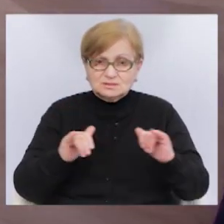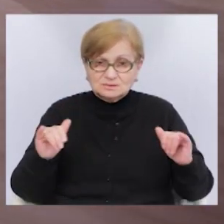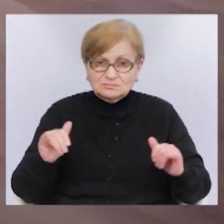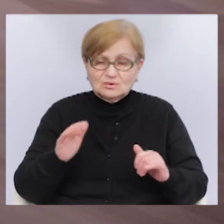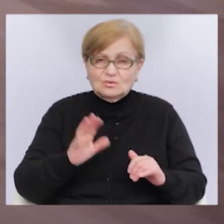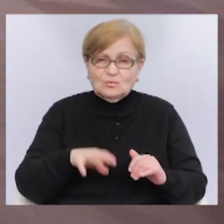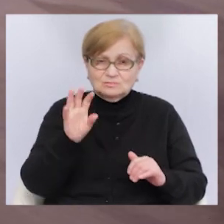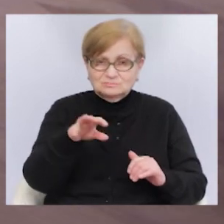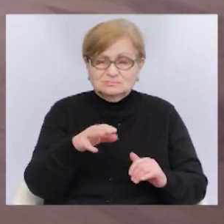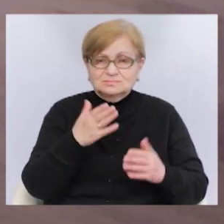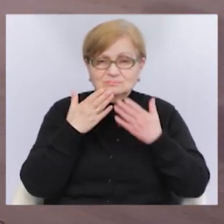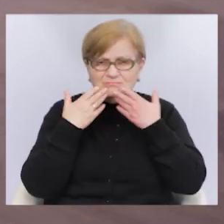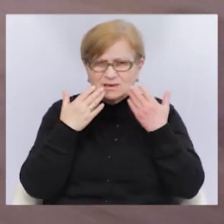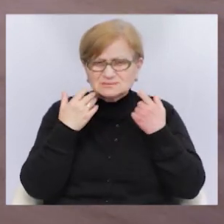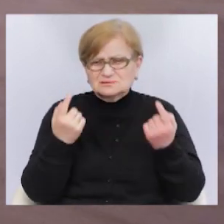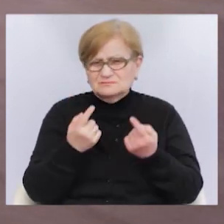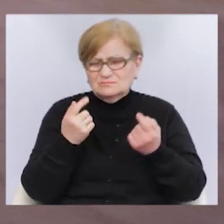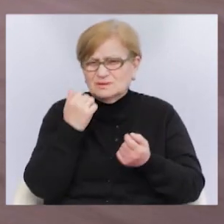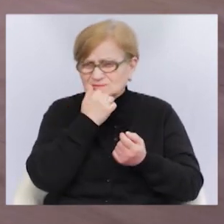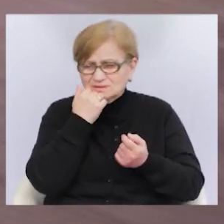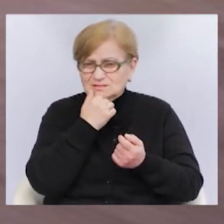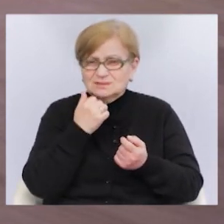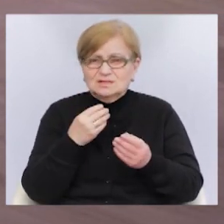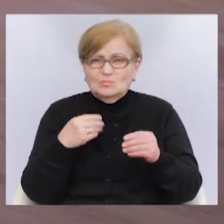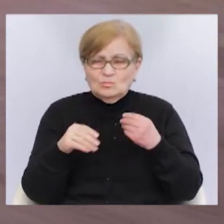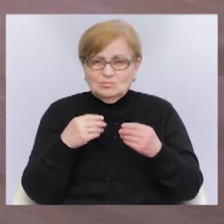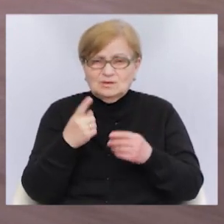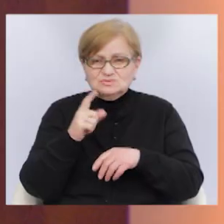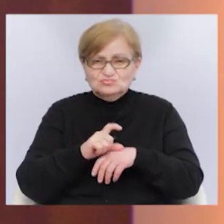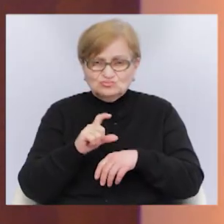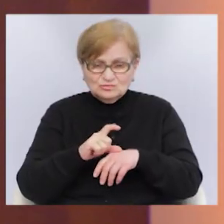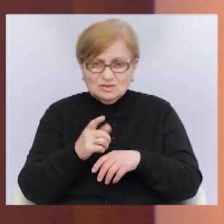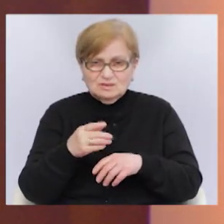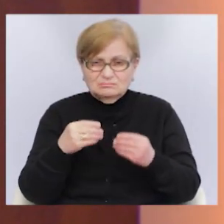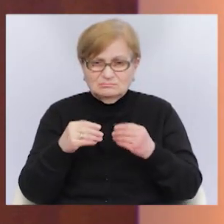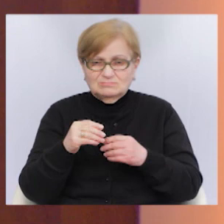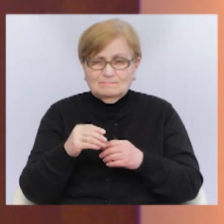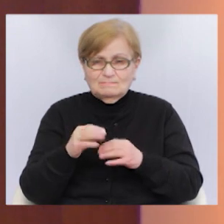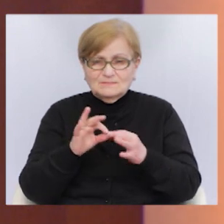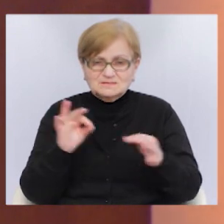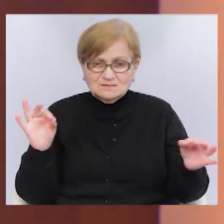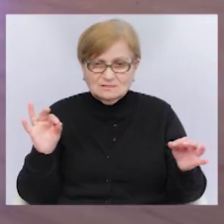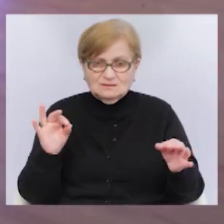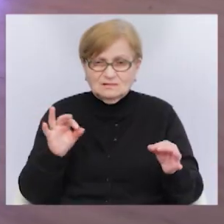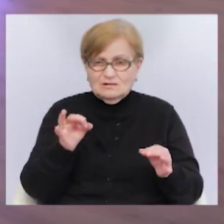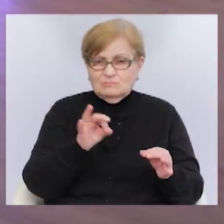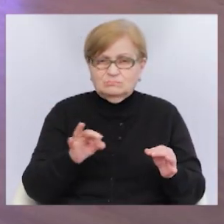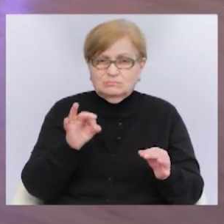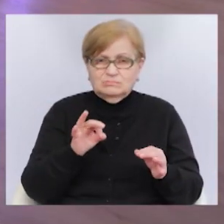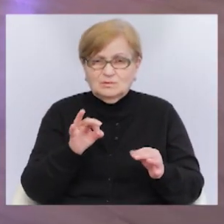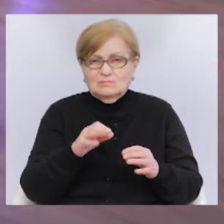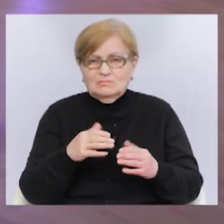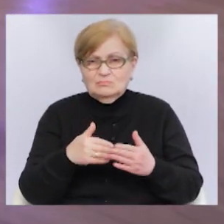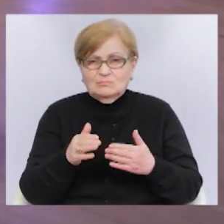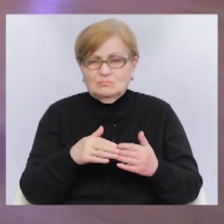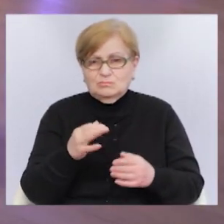სავარჯიშოს. ძალიან მარტივი მასალით, მუყავს ერთჯერადი ჭიქით, ძაფით და პენოპლასტის ან რამე